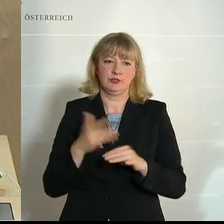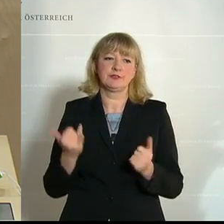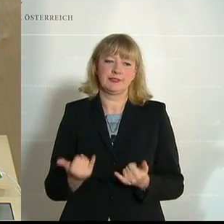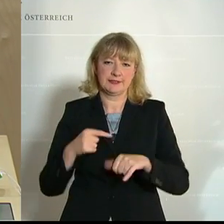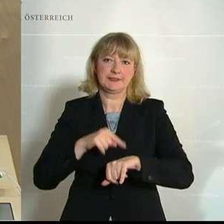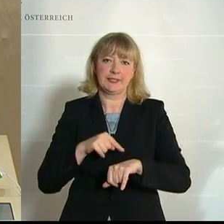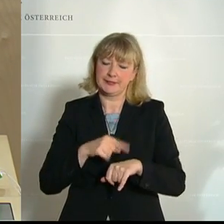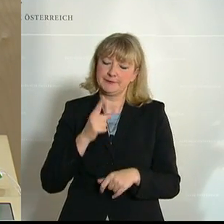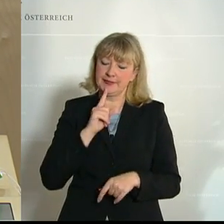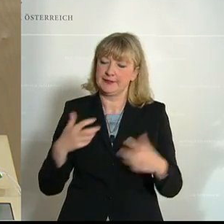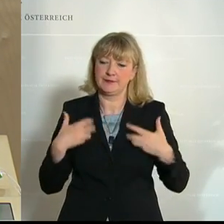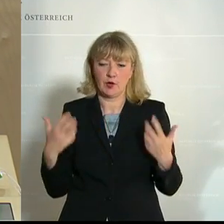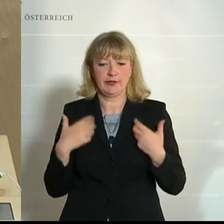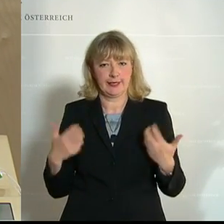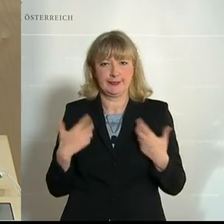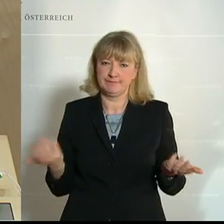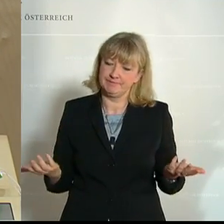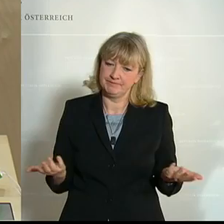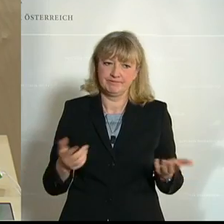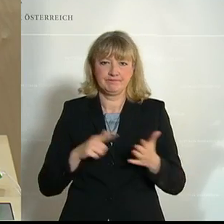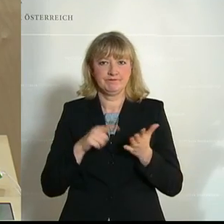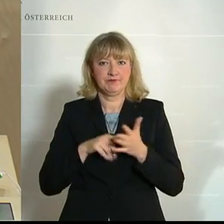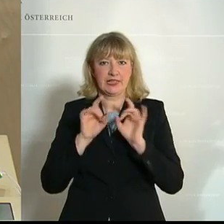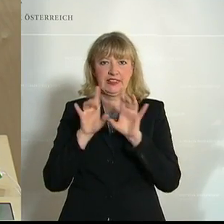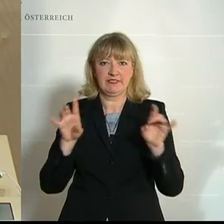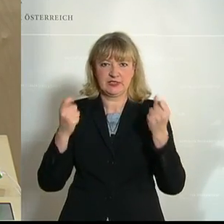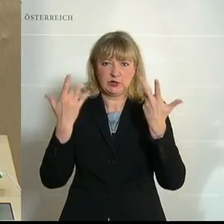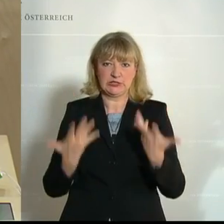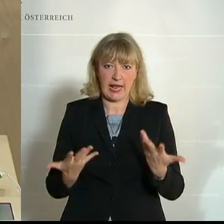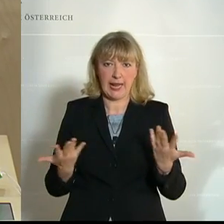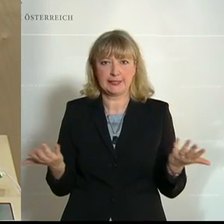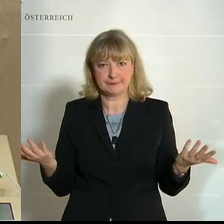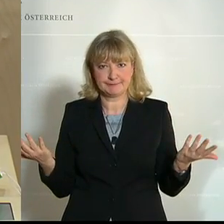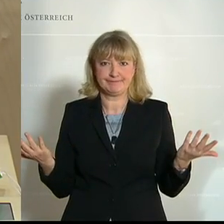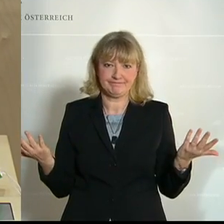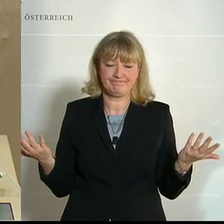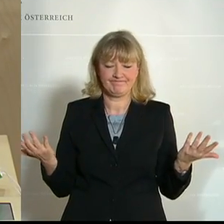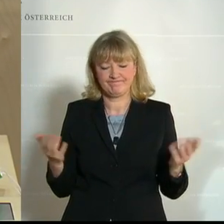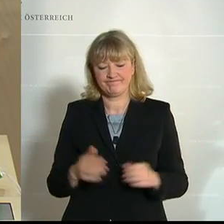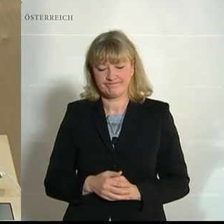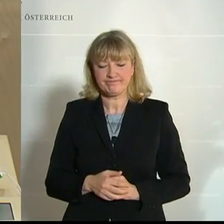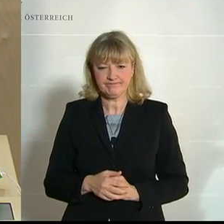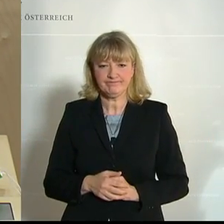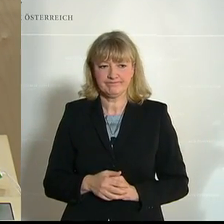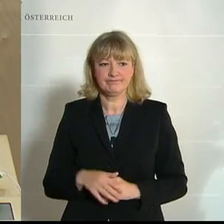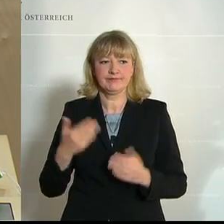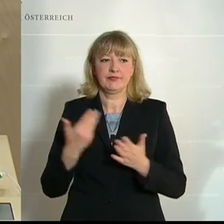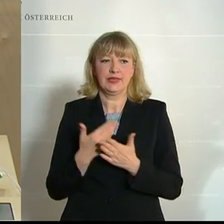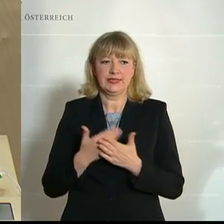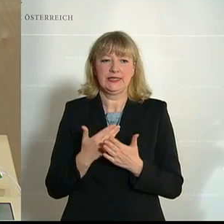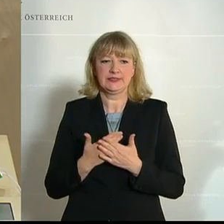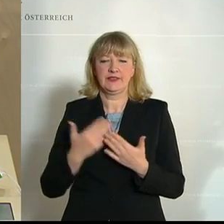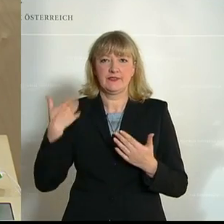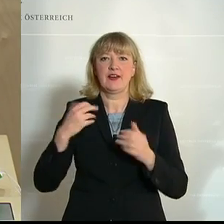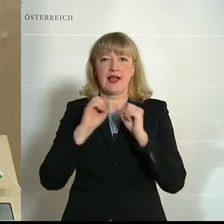derzeit wenig Erfreuliches in Anbetracht der Infektionszahlen zu berichten. Und daher war es